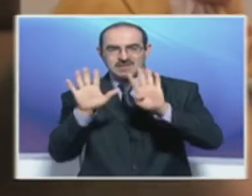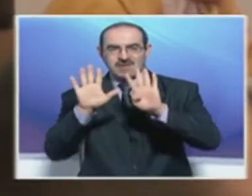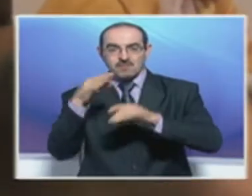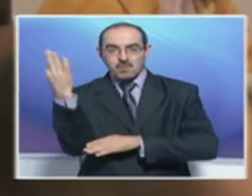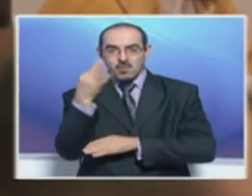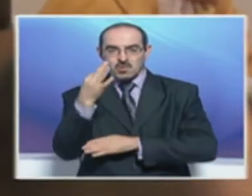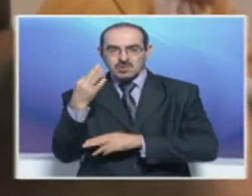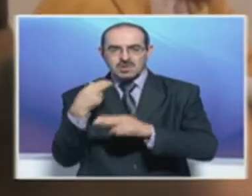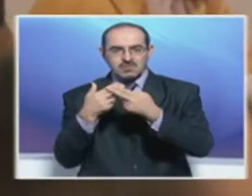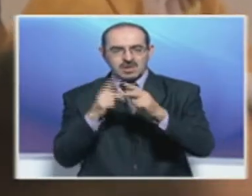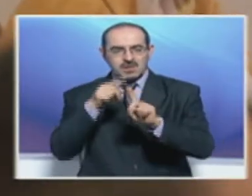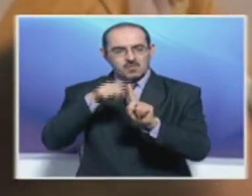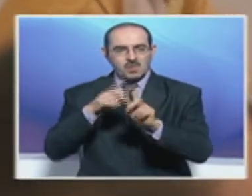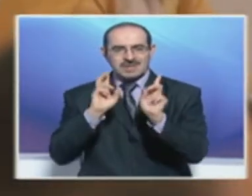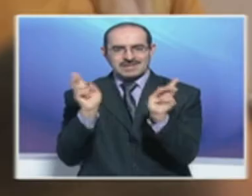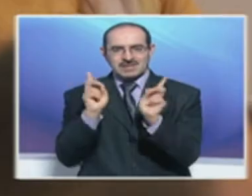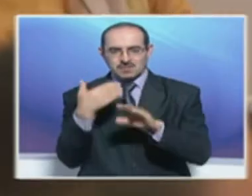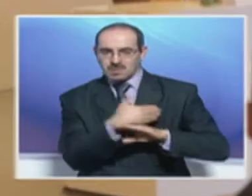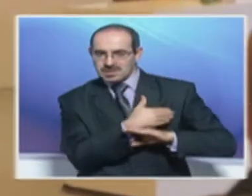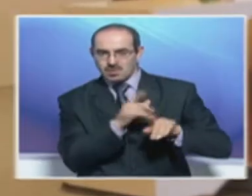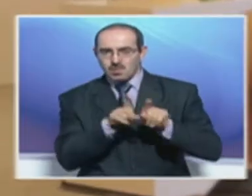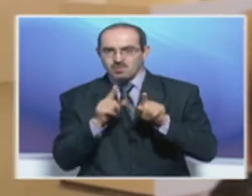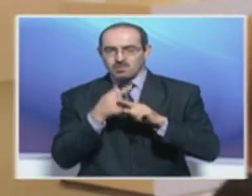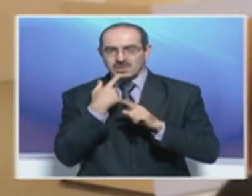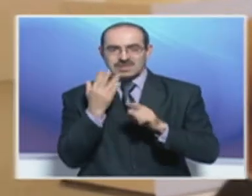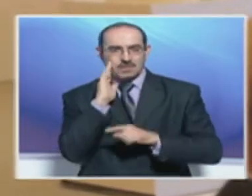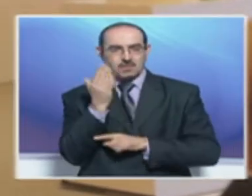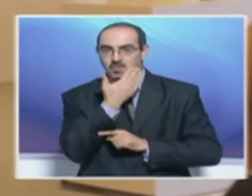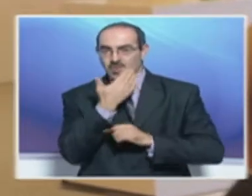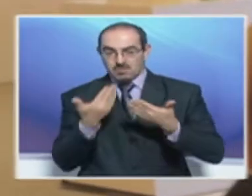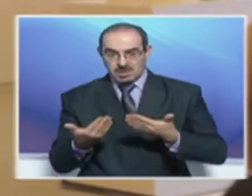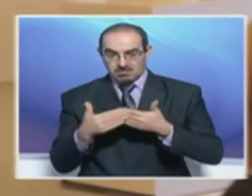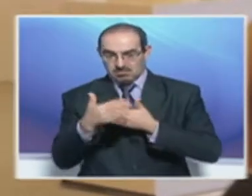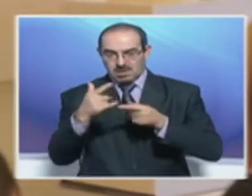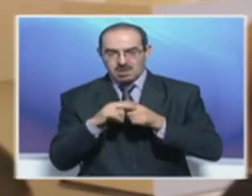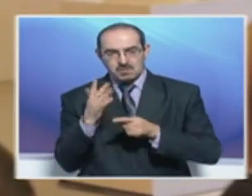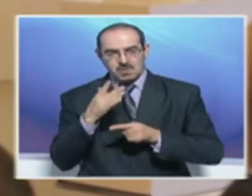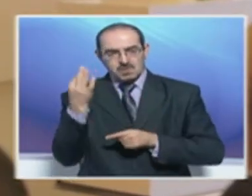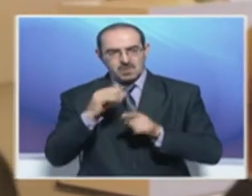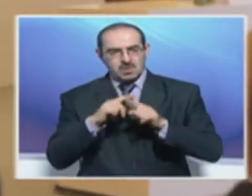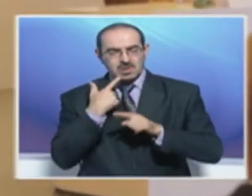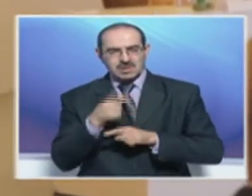129% خلال شهر ديسمبر المنصرم، فيما بلغ شهر جانفي الحالي نسبة